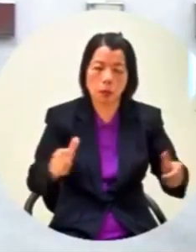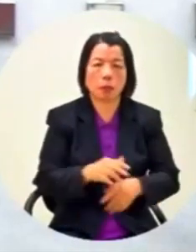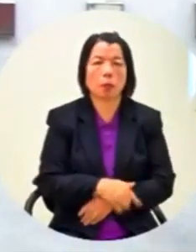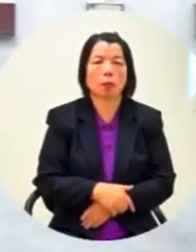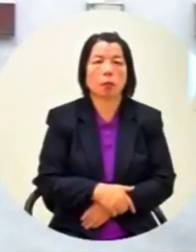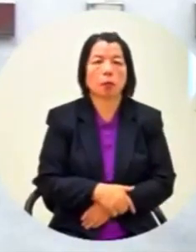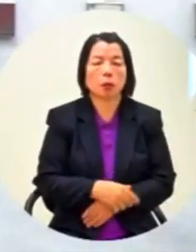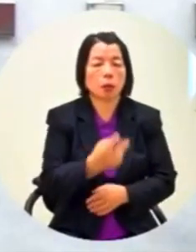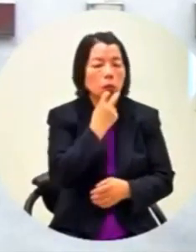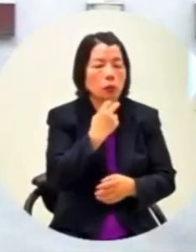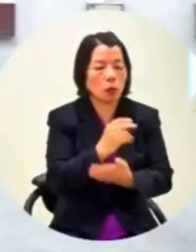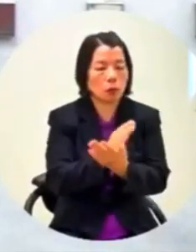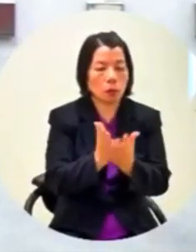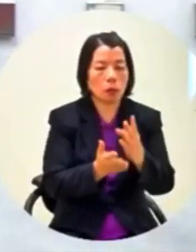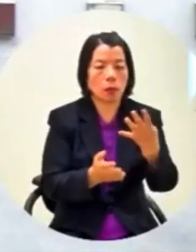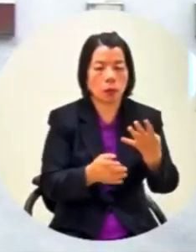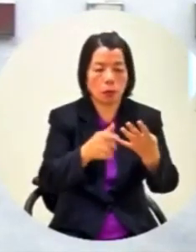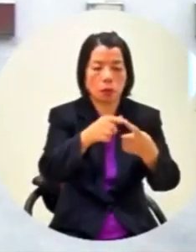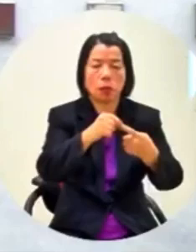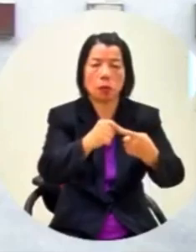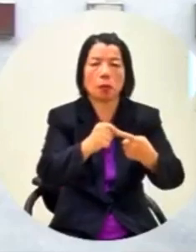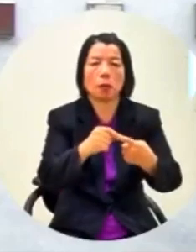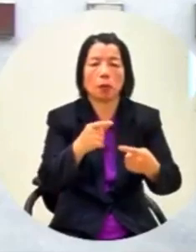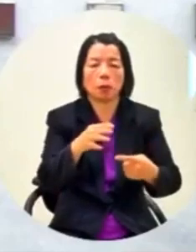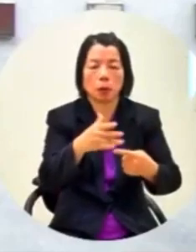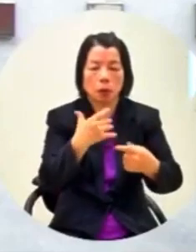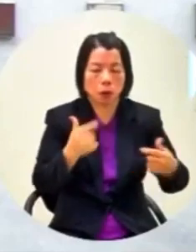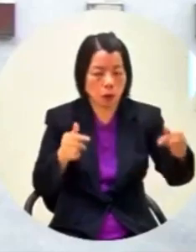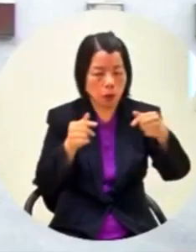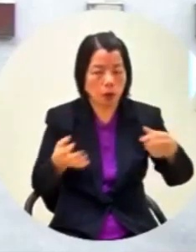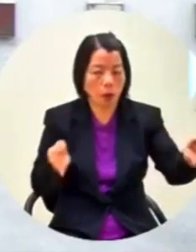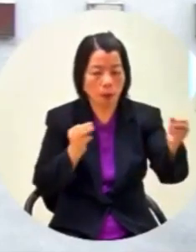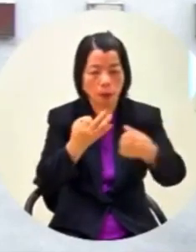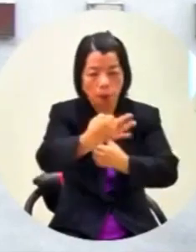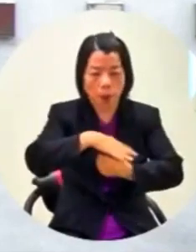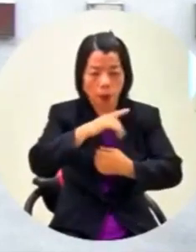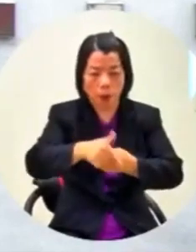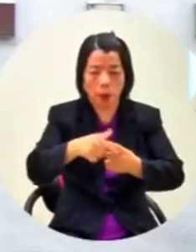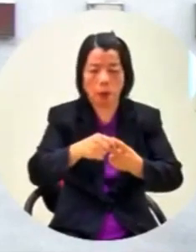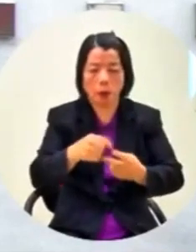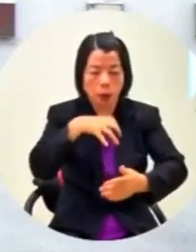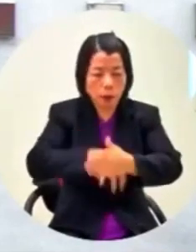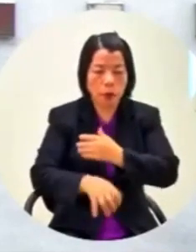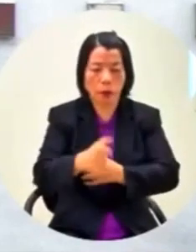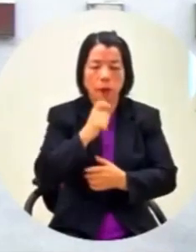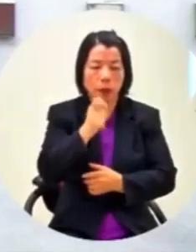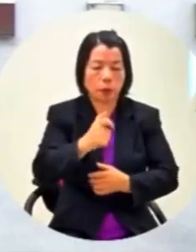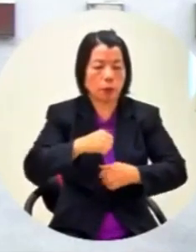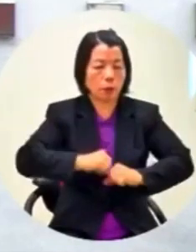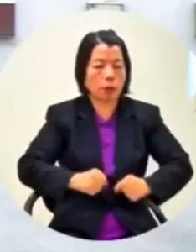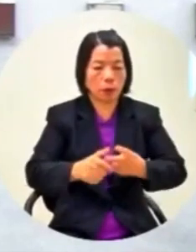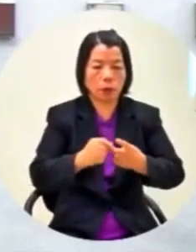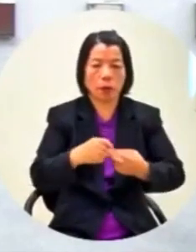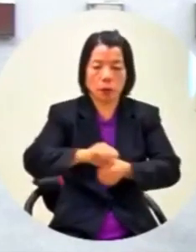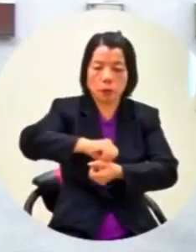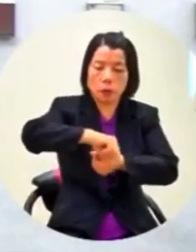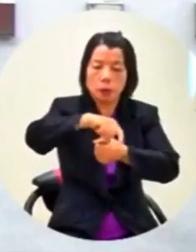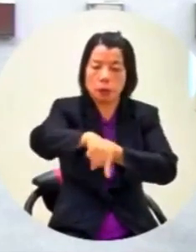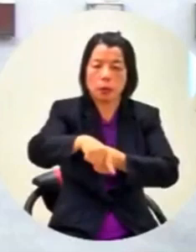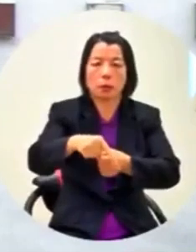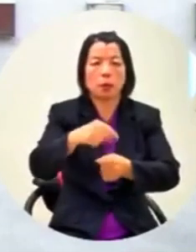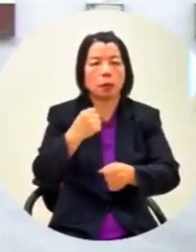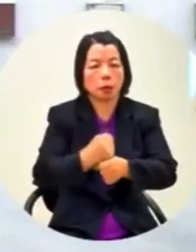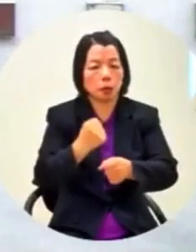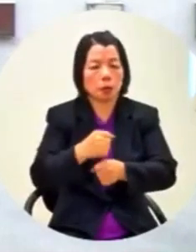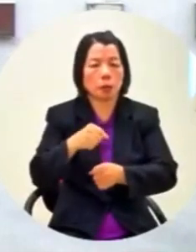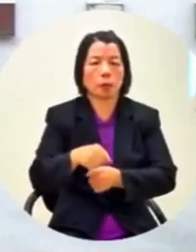则：雨露均沾、立竿见影、固本强身以及加速攻坚。市政府的